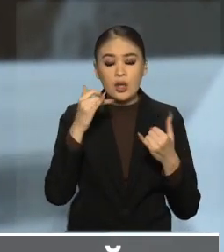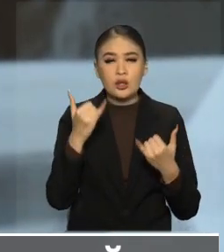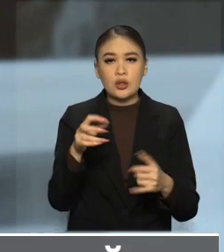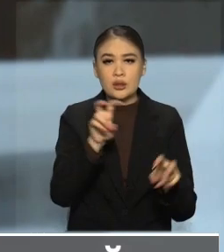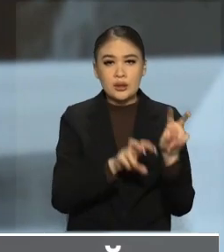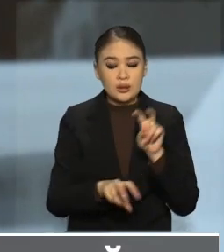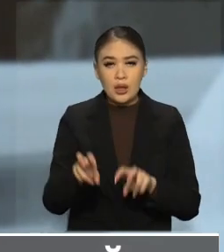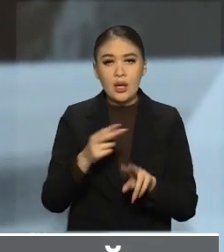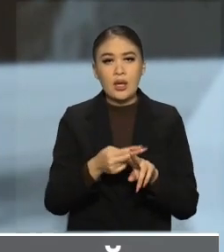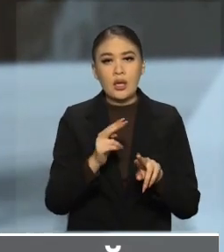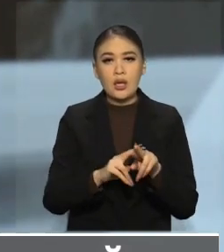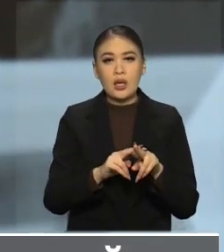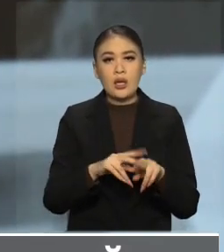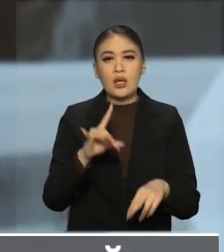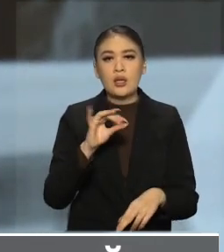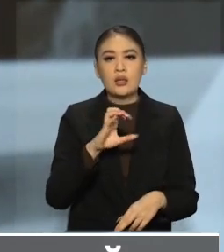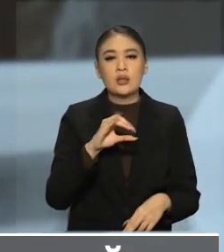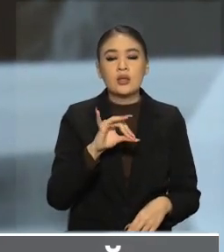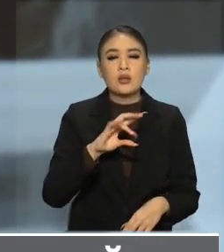Европада, Люксембургта,